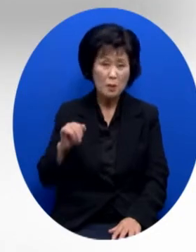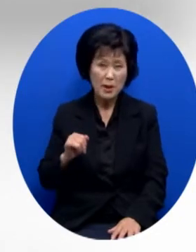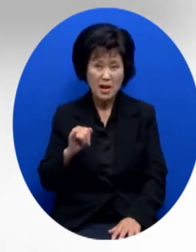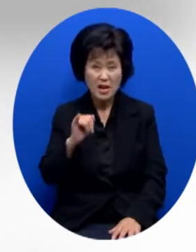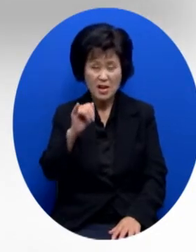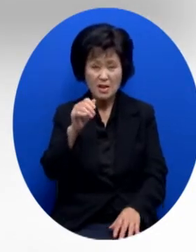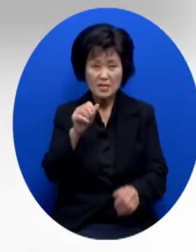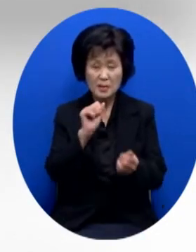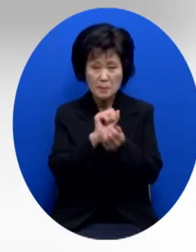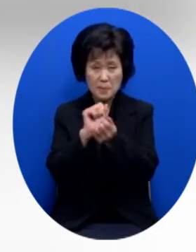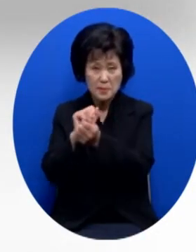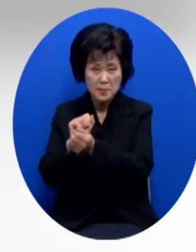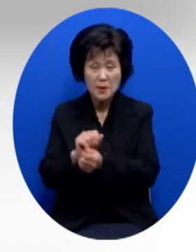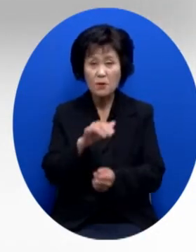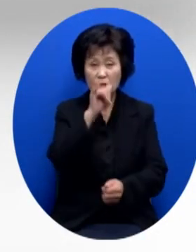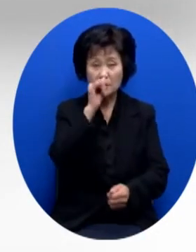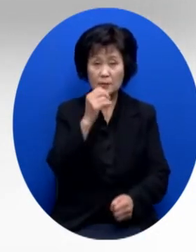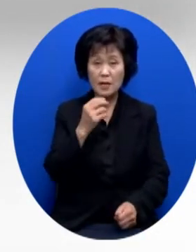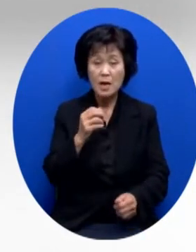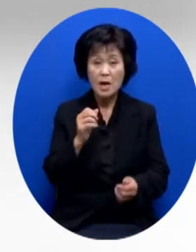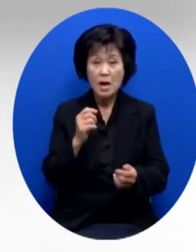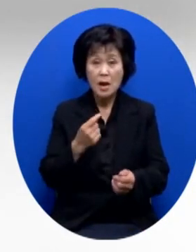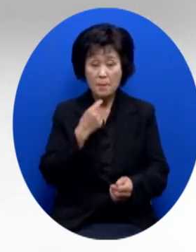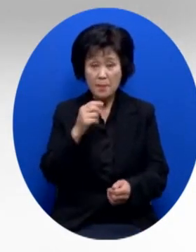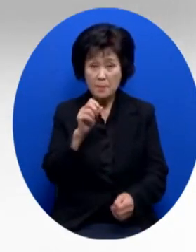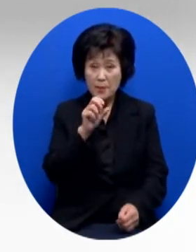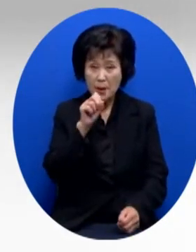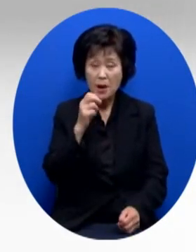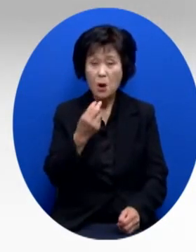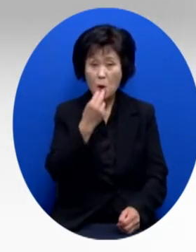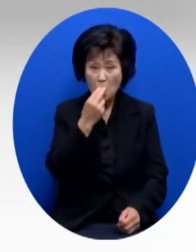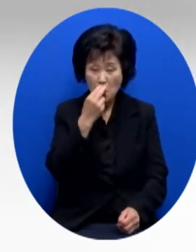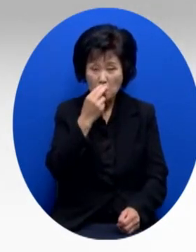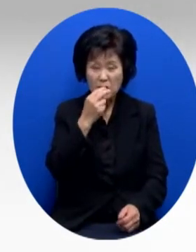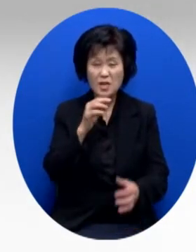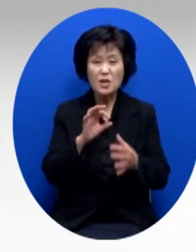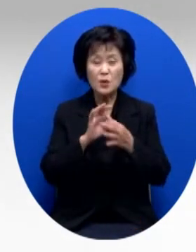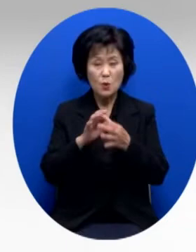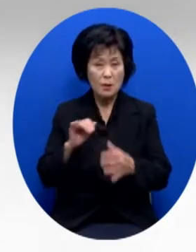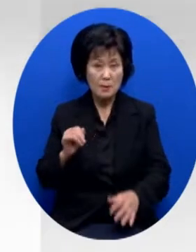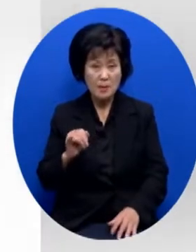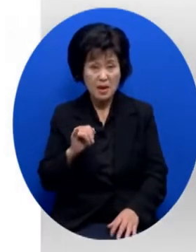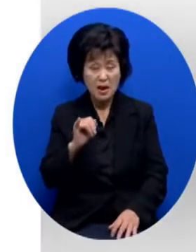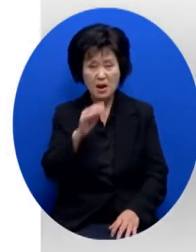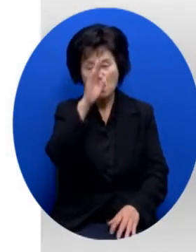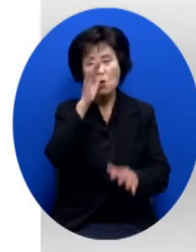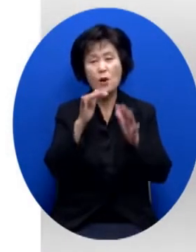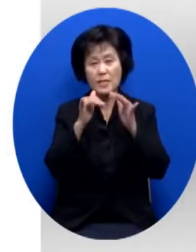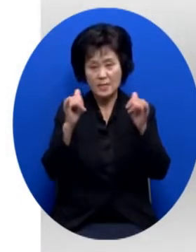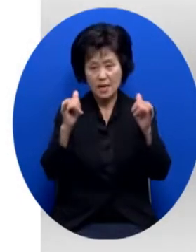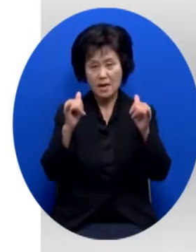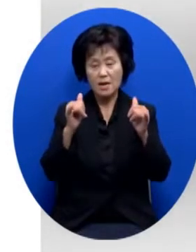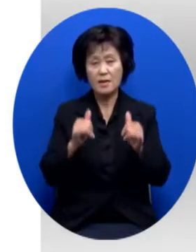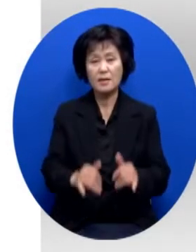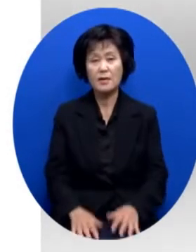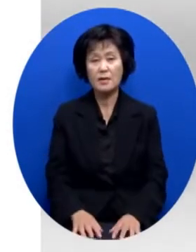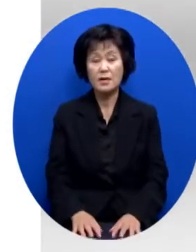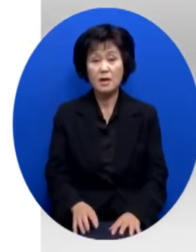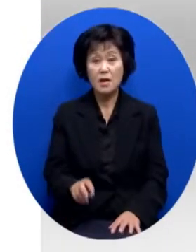40주차 바이러스성 급성 호흡기 감염자의 3분의 1가량이 메타뉴모 바이러스 환자인 것으로 나타났습니다.